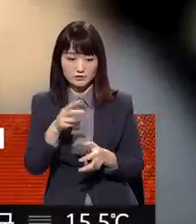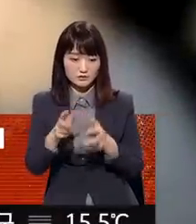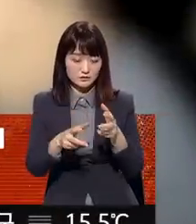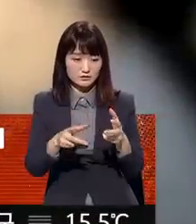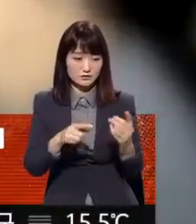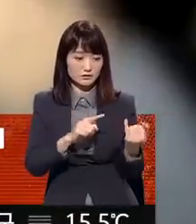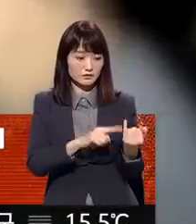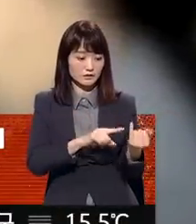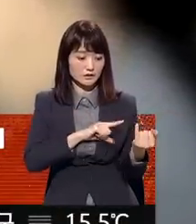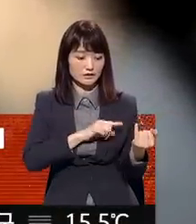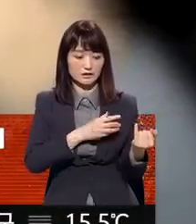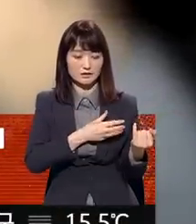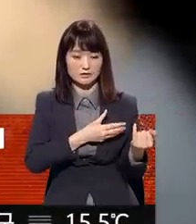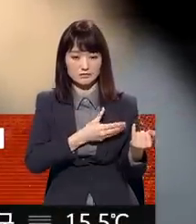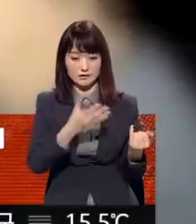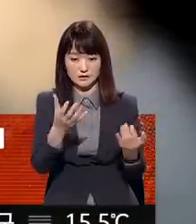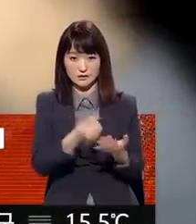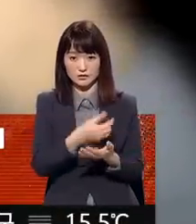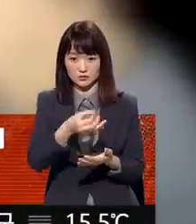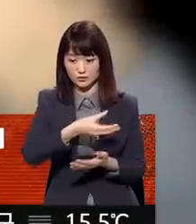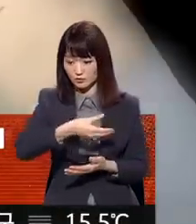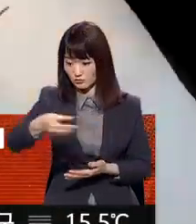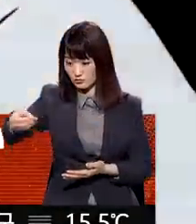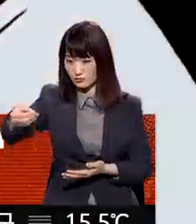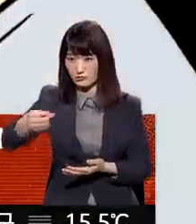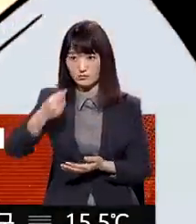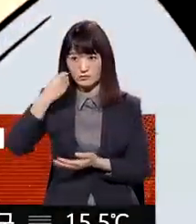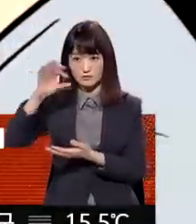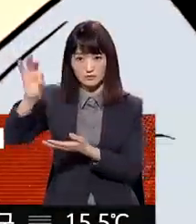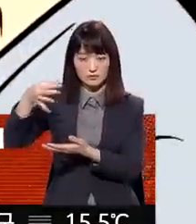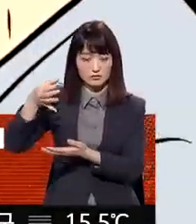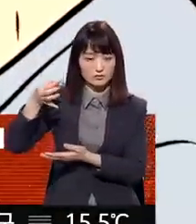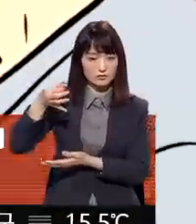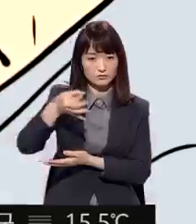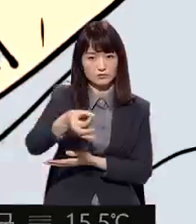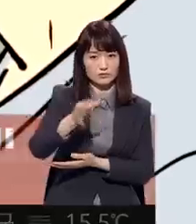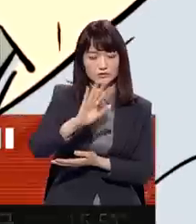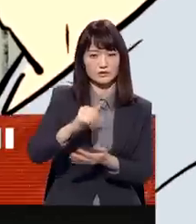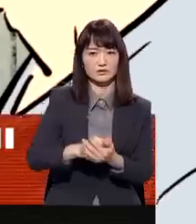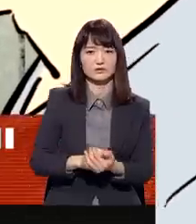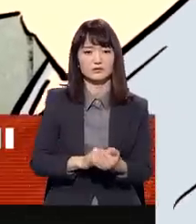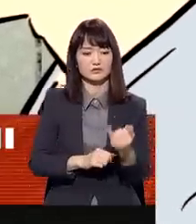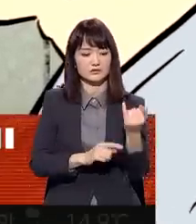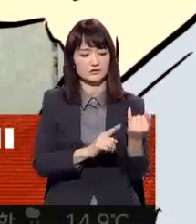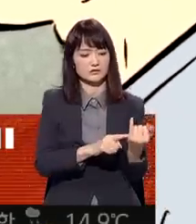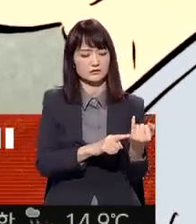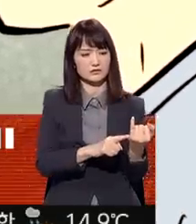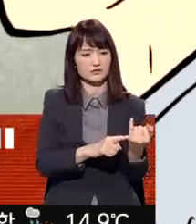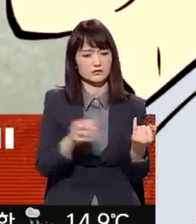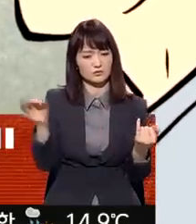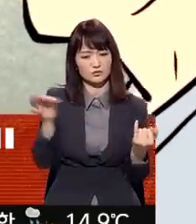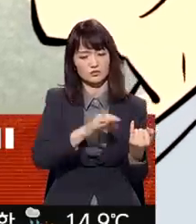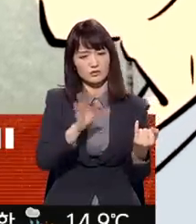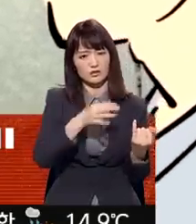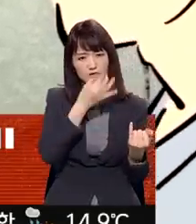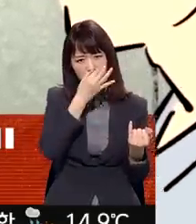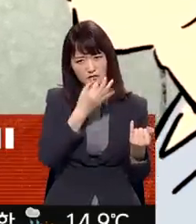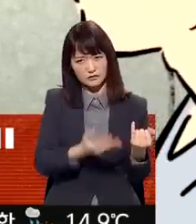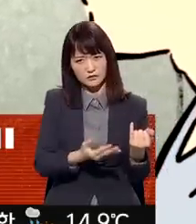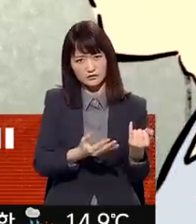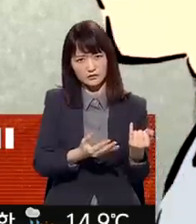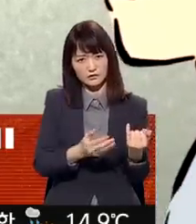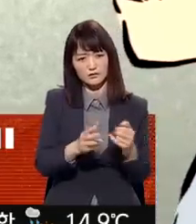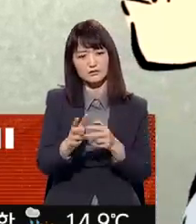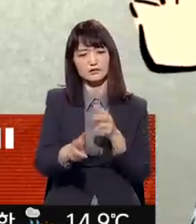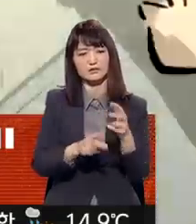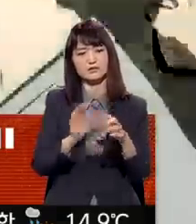뭐 돈을 좀 빌리면서 했는데 월급을 제대로 주지 않아가지고 처제가 많이 힘들어하고 그 사업은 코로나 이후로